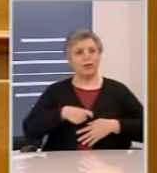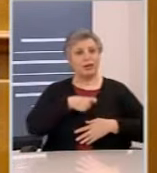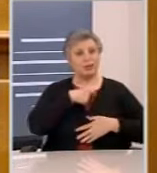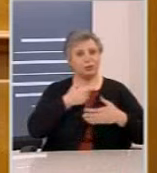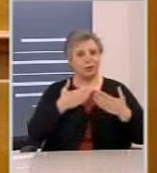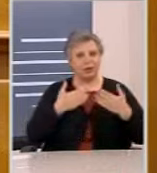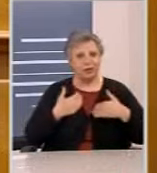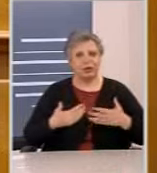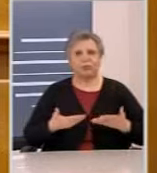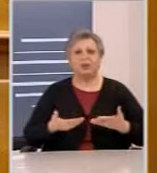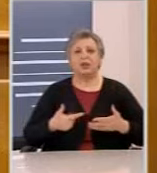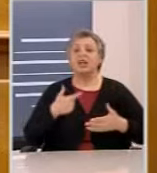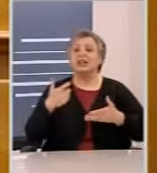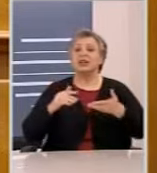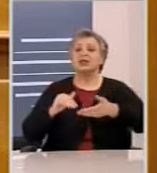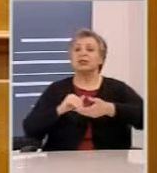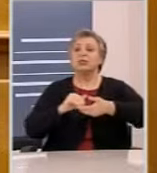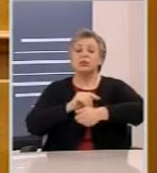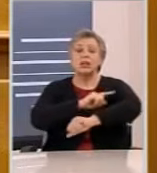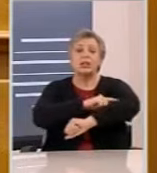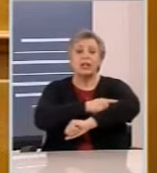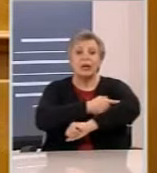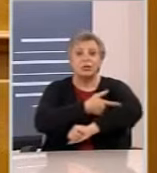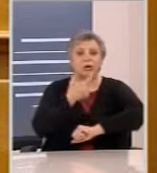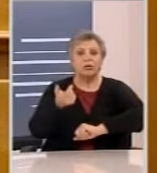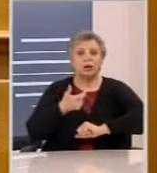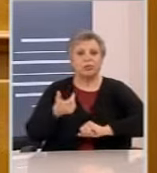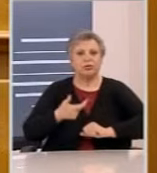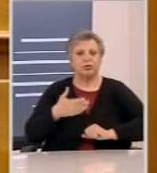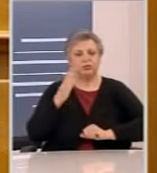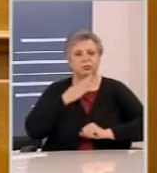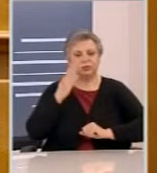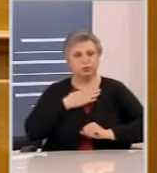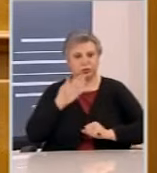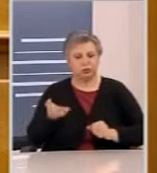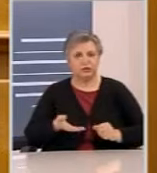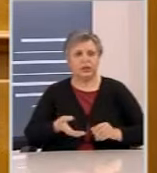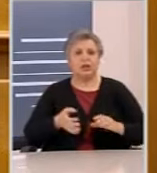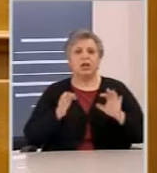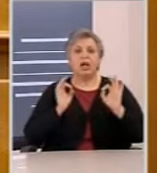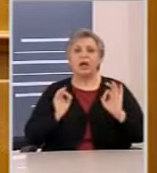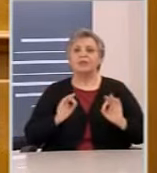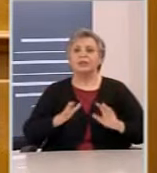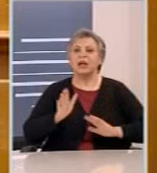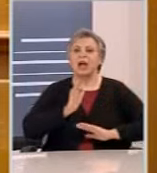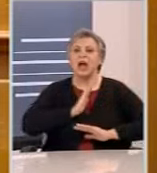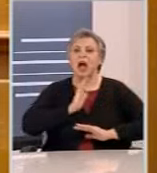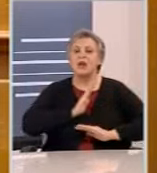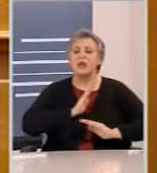αξιοπρέπεια του ιατρικού σώματος, αλλά κυρίως την αξιοπρέπεια των πολιτών.